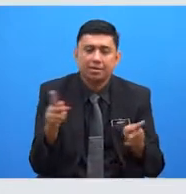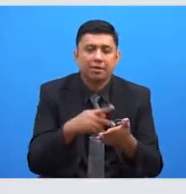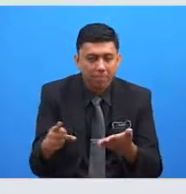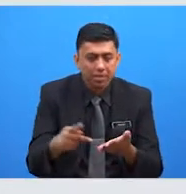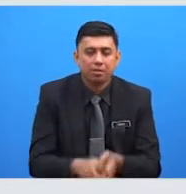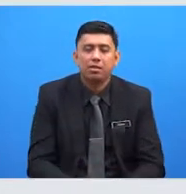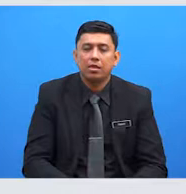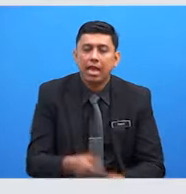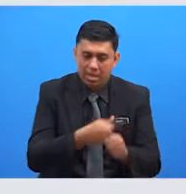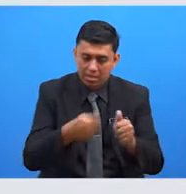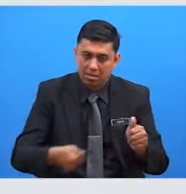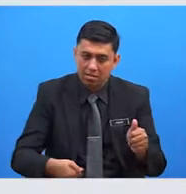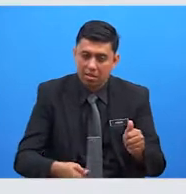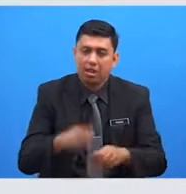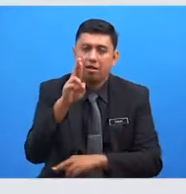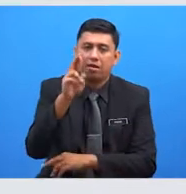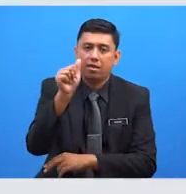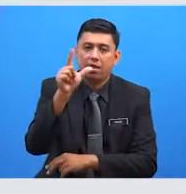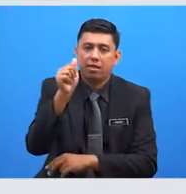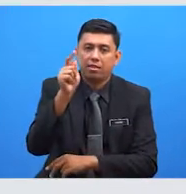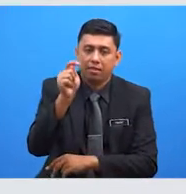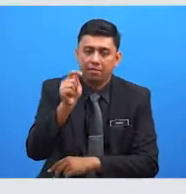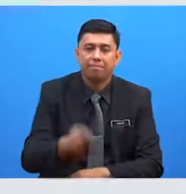bagi mengelakkan berlakunya ralat.